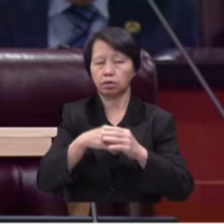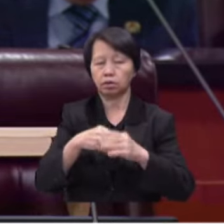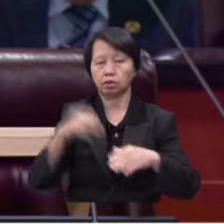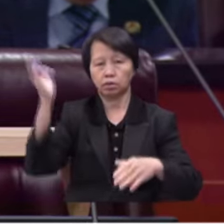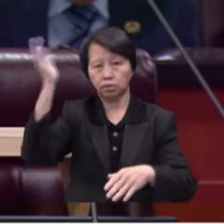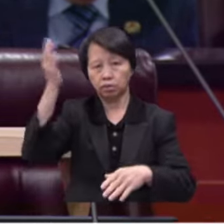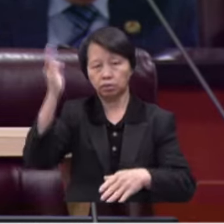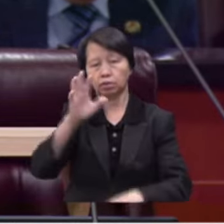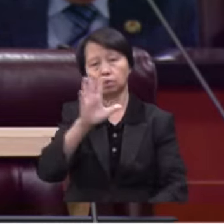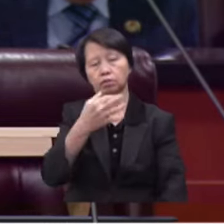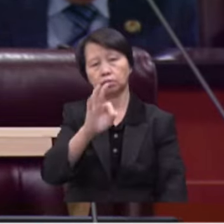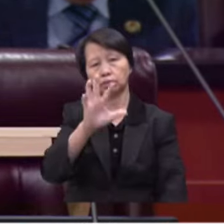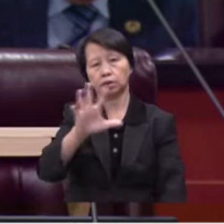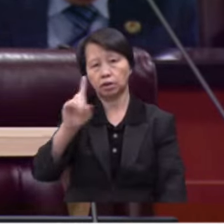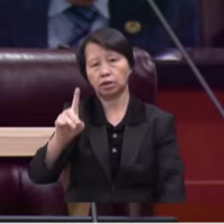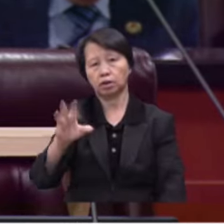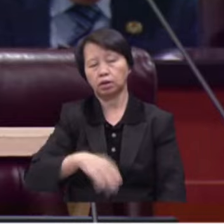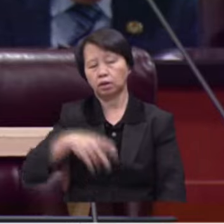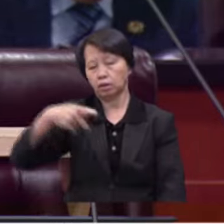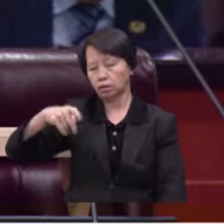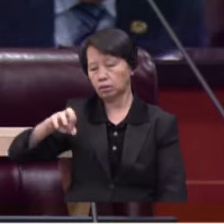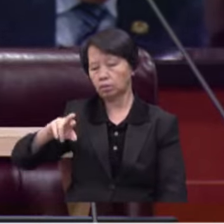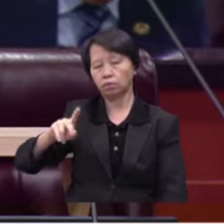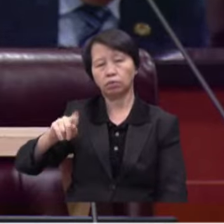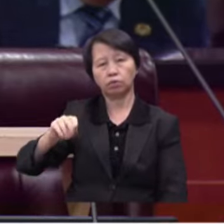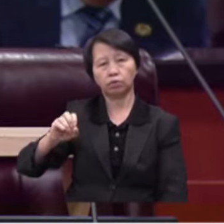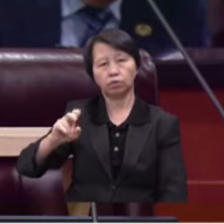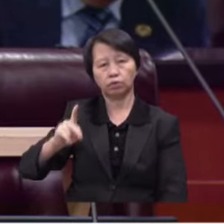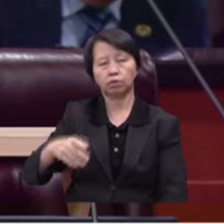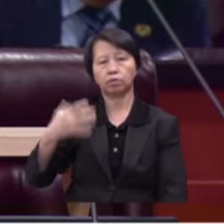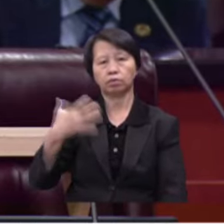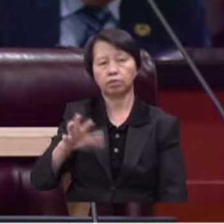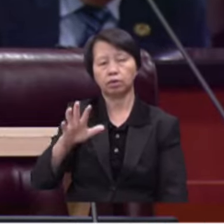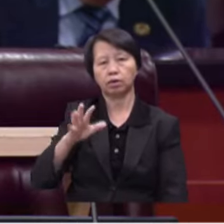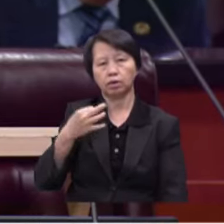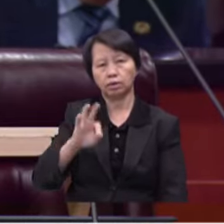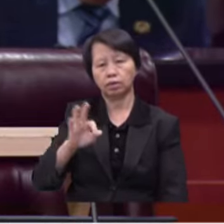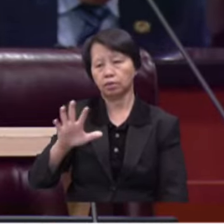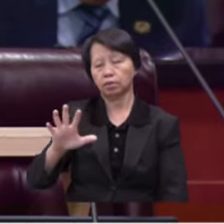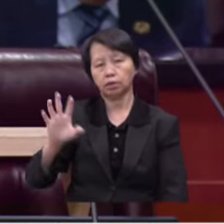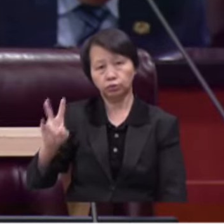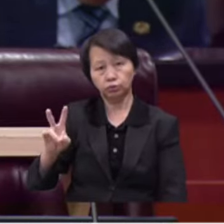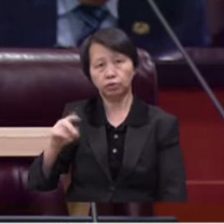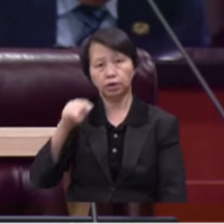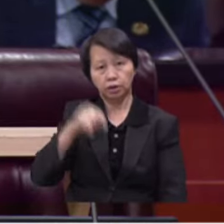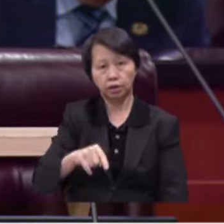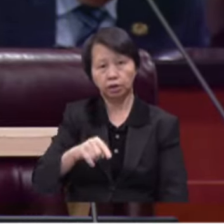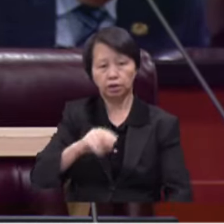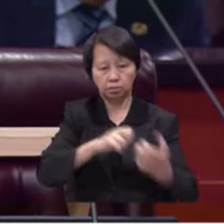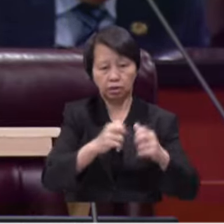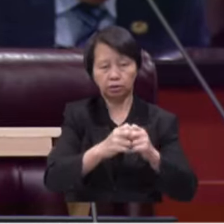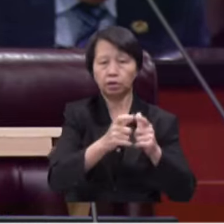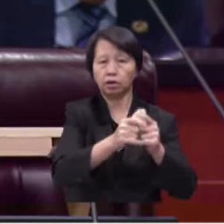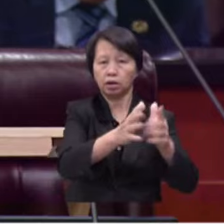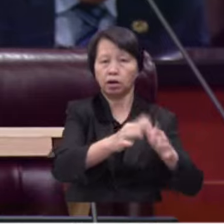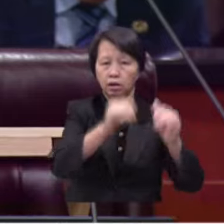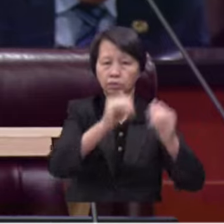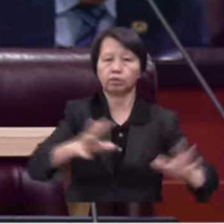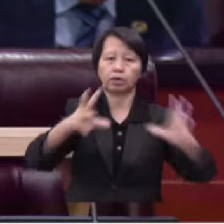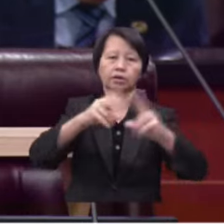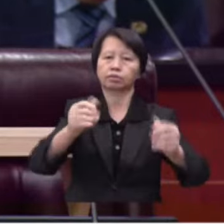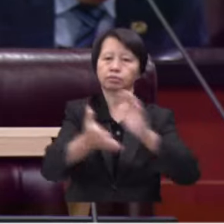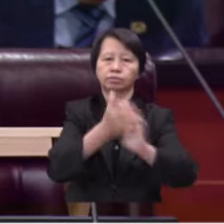1951 dan protokol 1967 tersebut maka isu pelarian ini akan dapat ditangani bersama